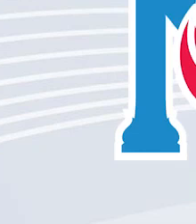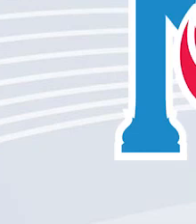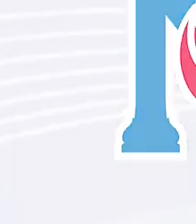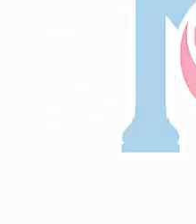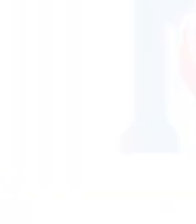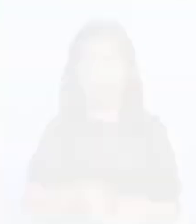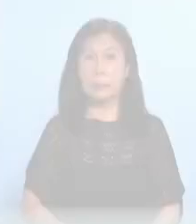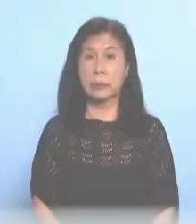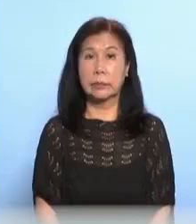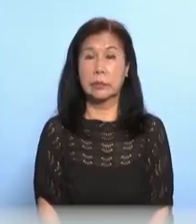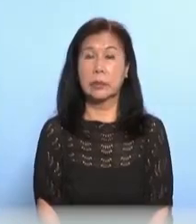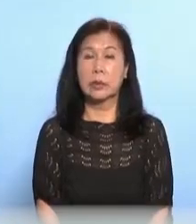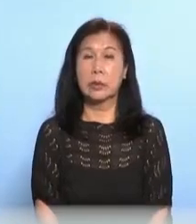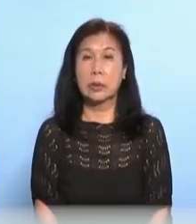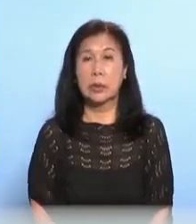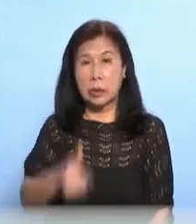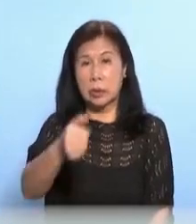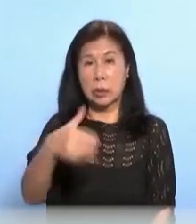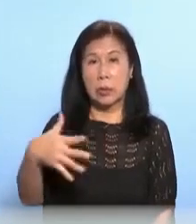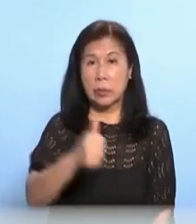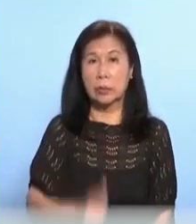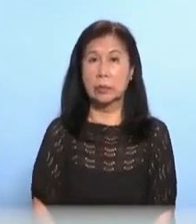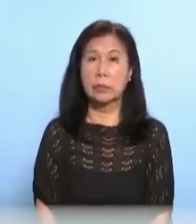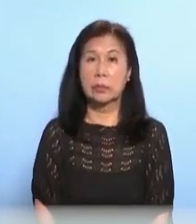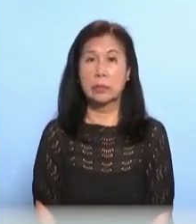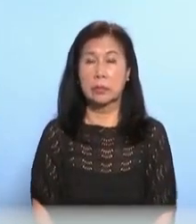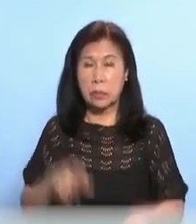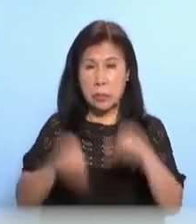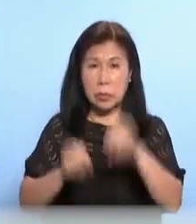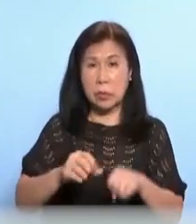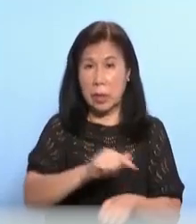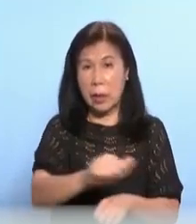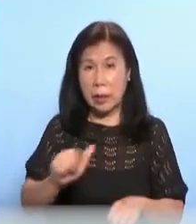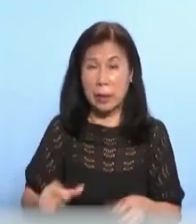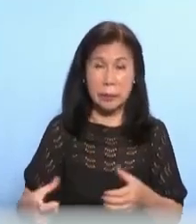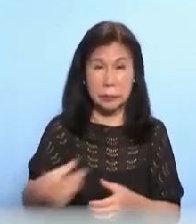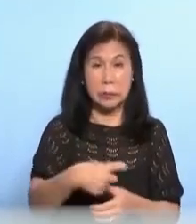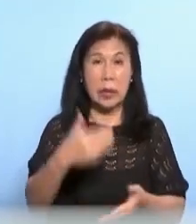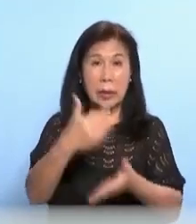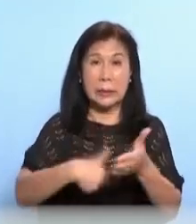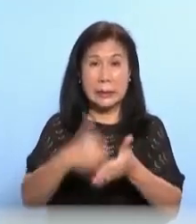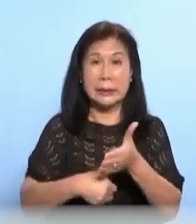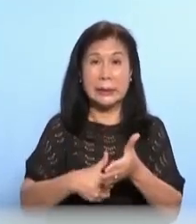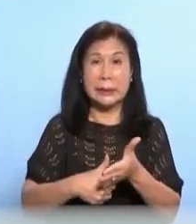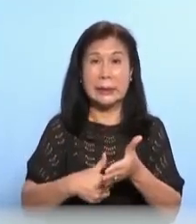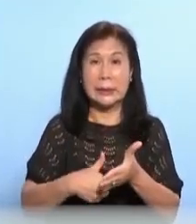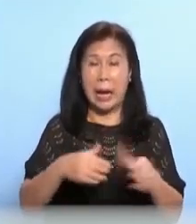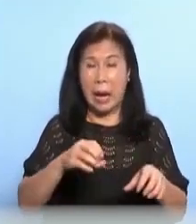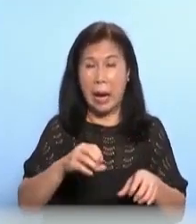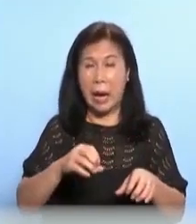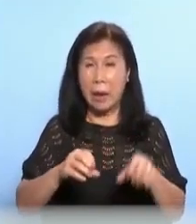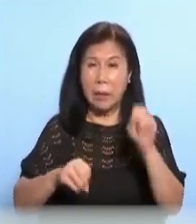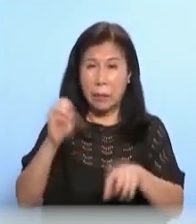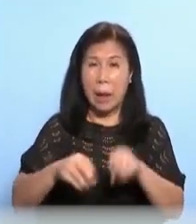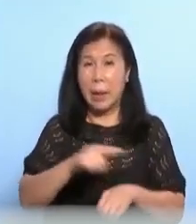陳家沛議員， 感謝主席。主席，我想垃圾收費咧，就係我哋減廢策略重要嘅一環嚟